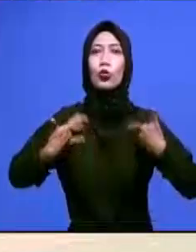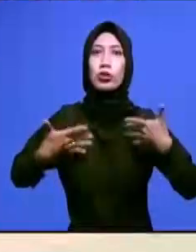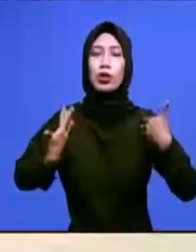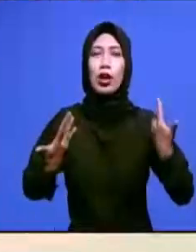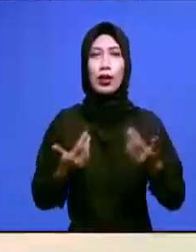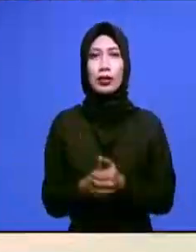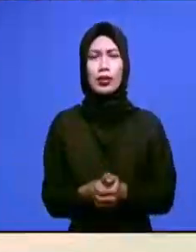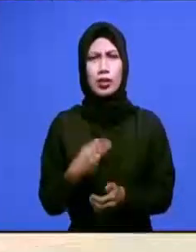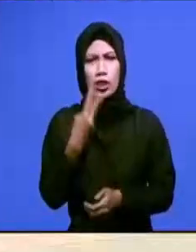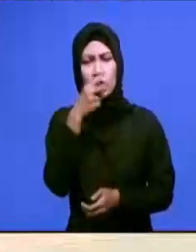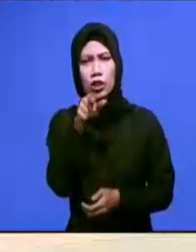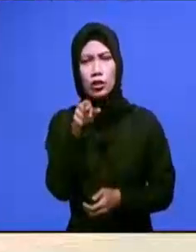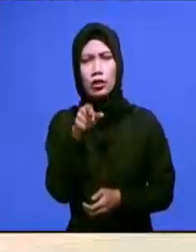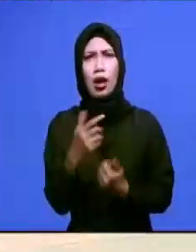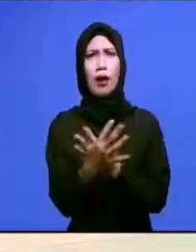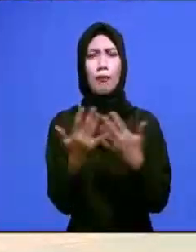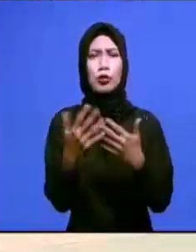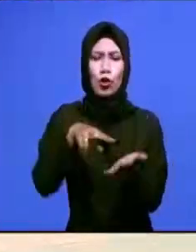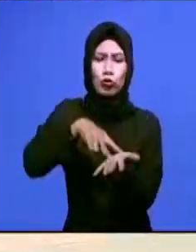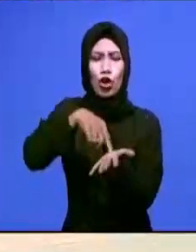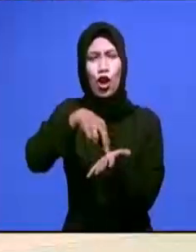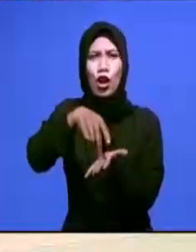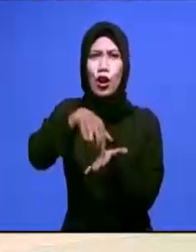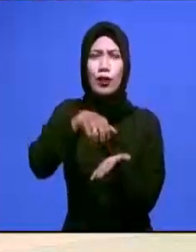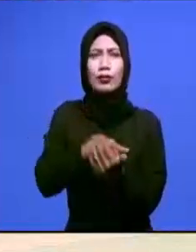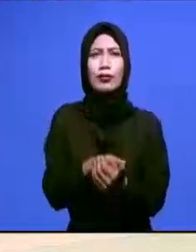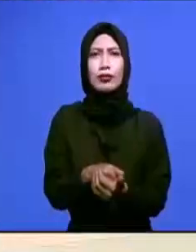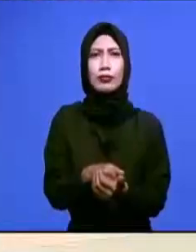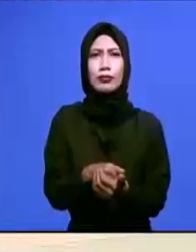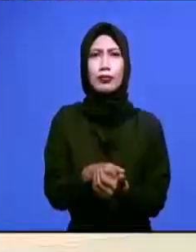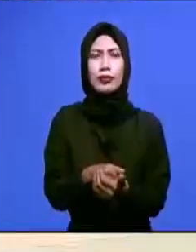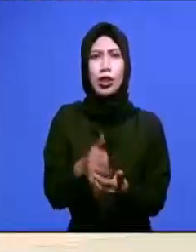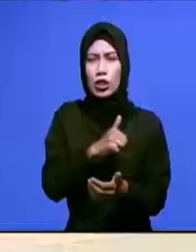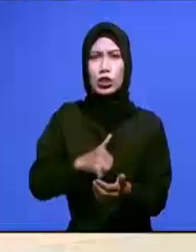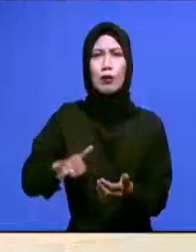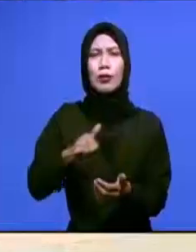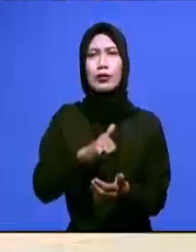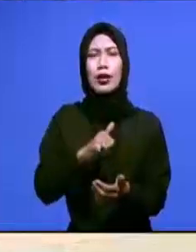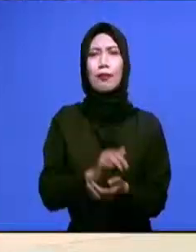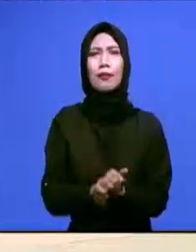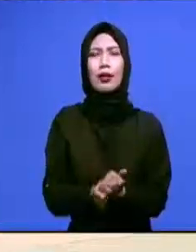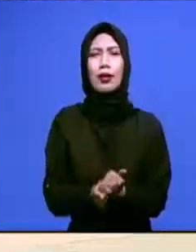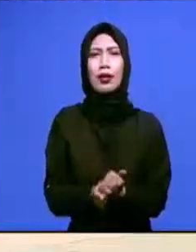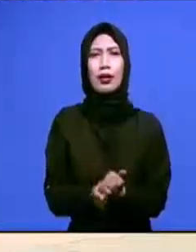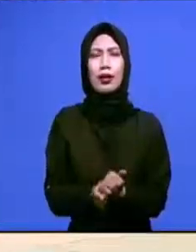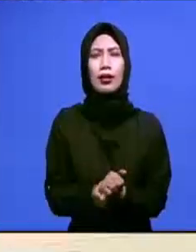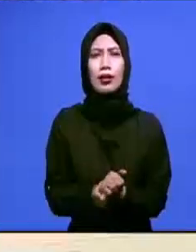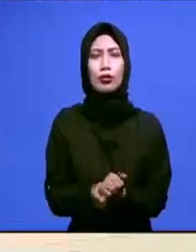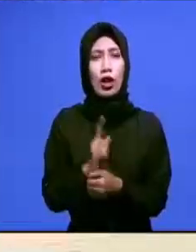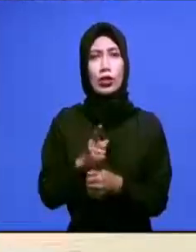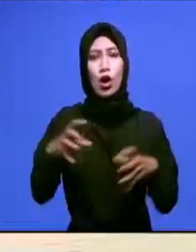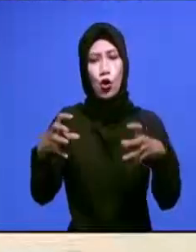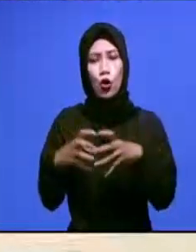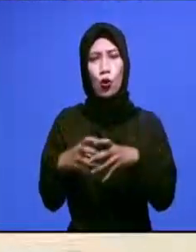ya. Karena kami melihat bahwa tadi ada masyarakat yang berjalan kaki, berusaha untuk sama-sama memperingati Hari Kemerdekaan, termasuk juga ada komunitas sepeda